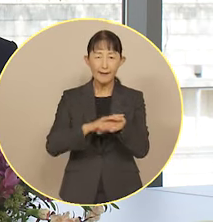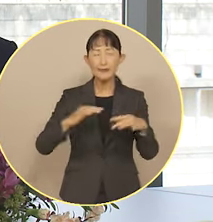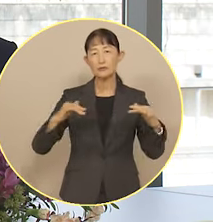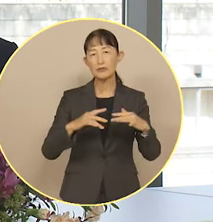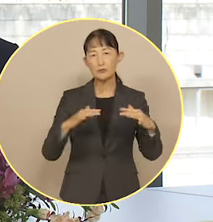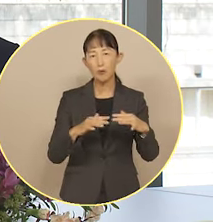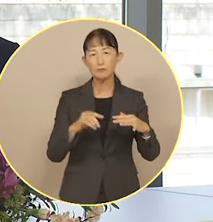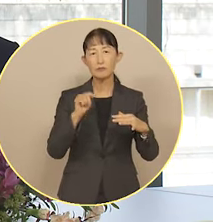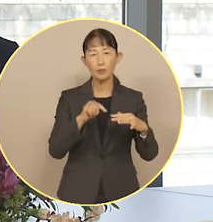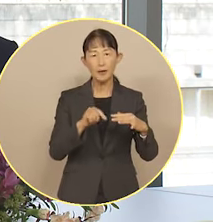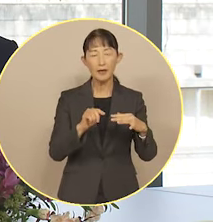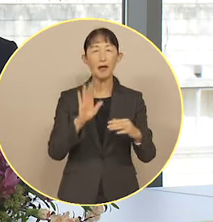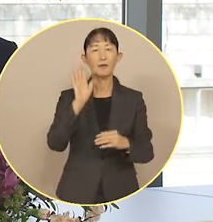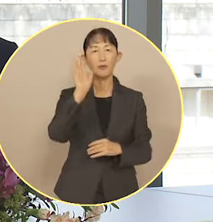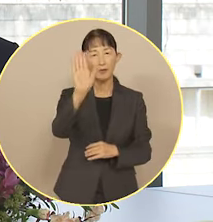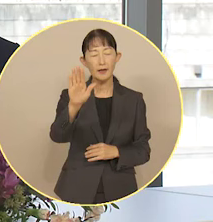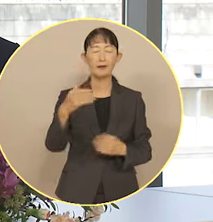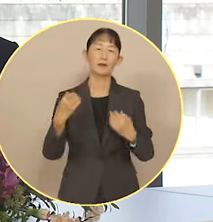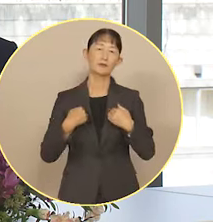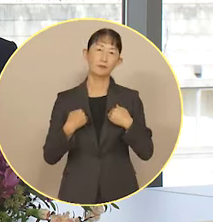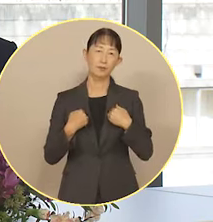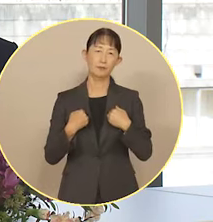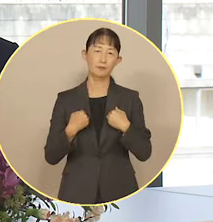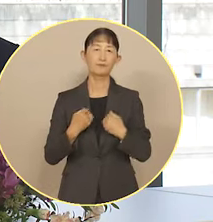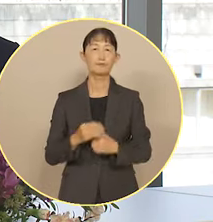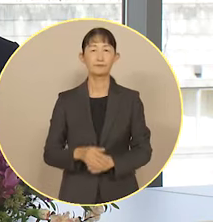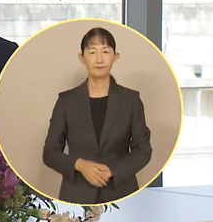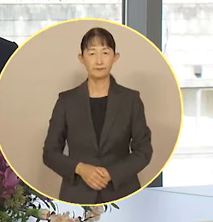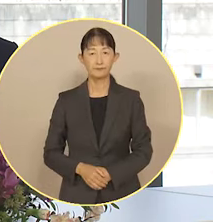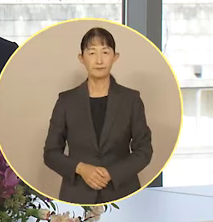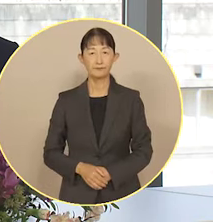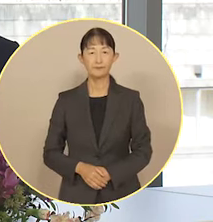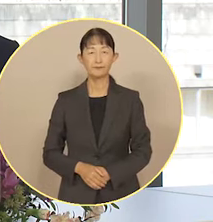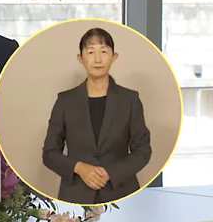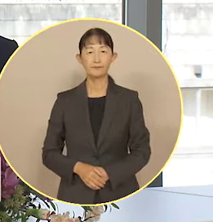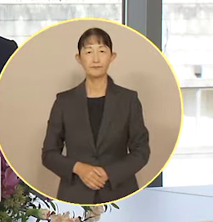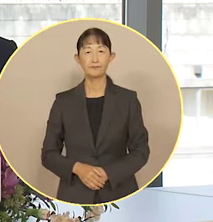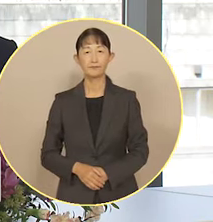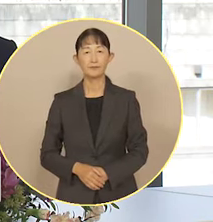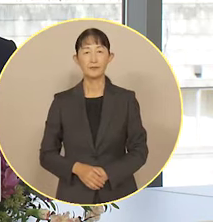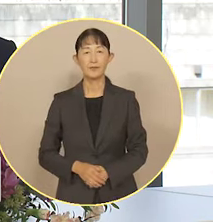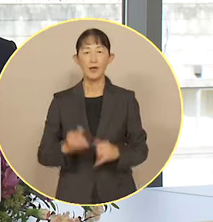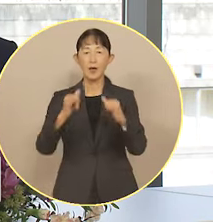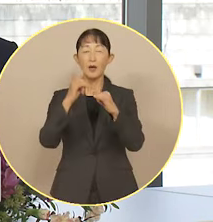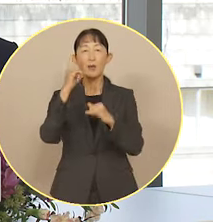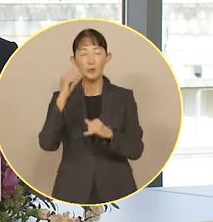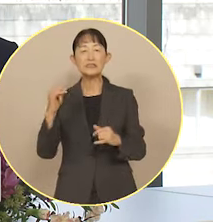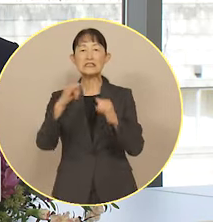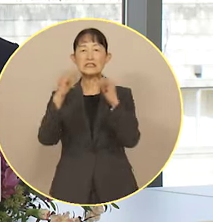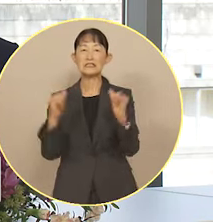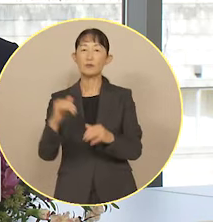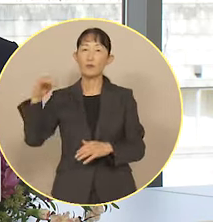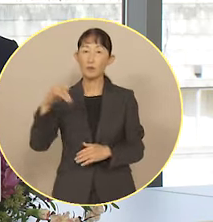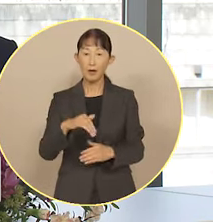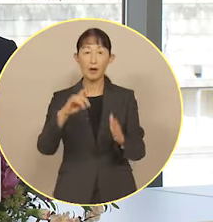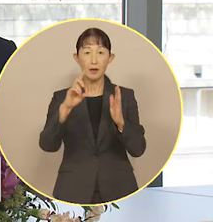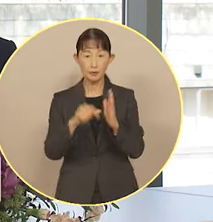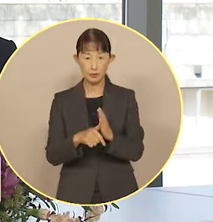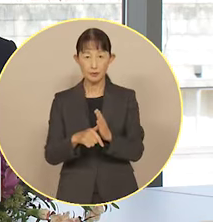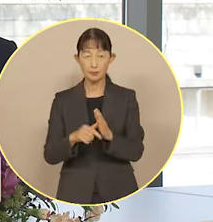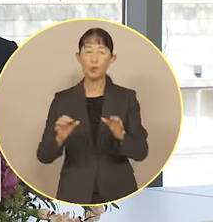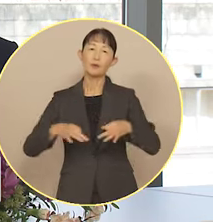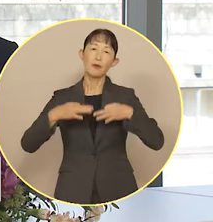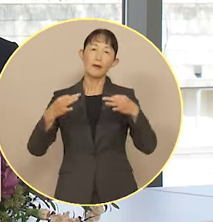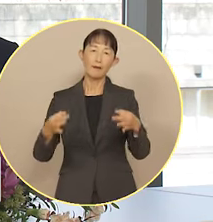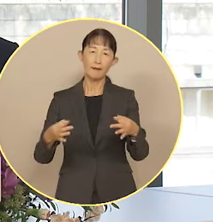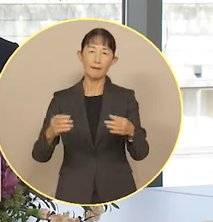議論がこれからあしていかなければならないのではないかとあの人口減少をしたとしても豊か